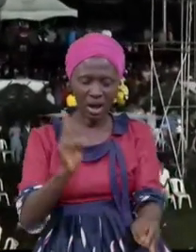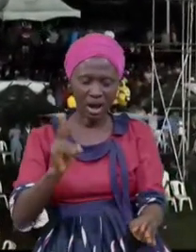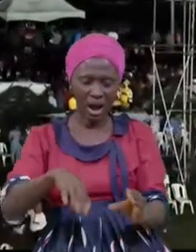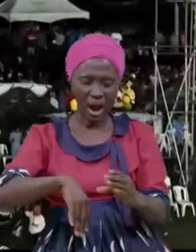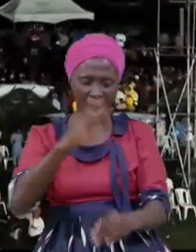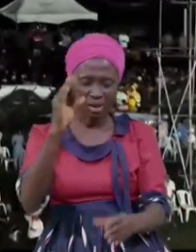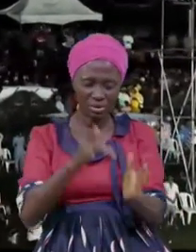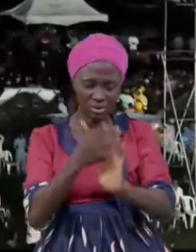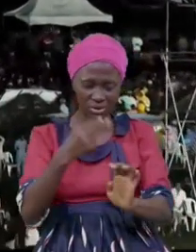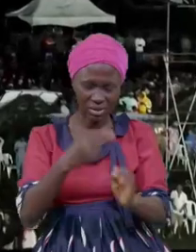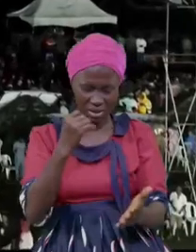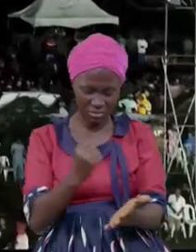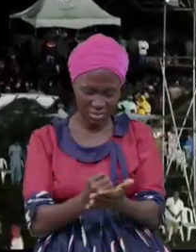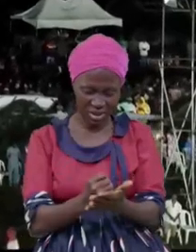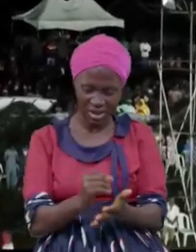Cancer.